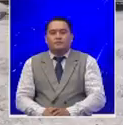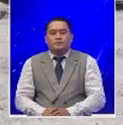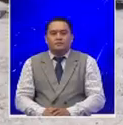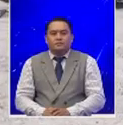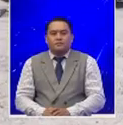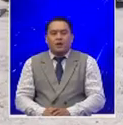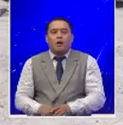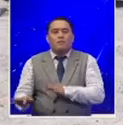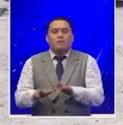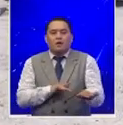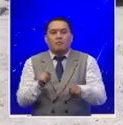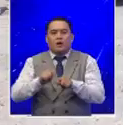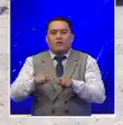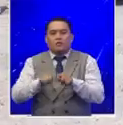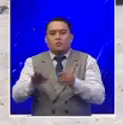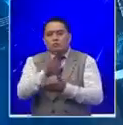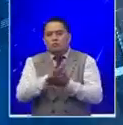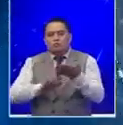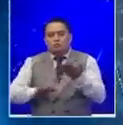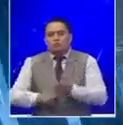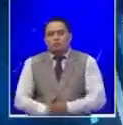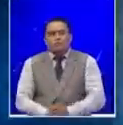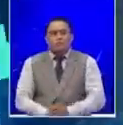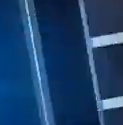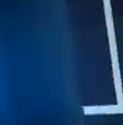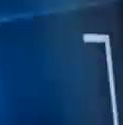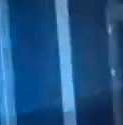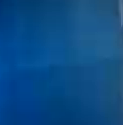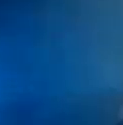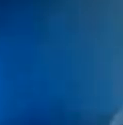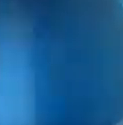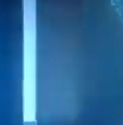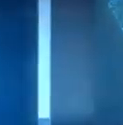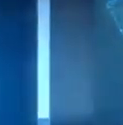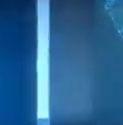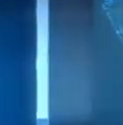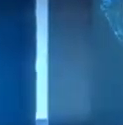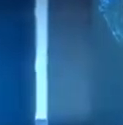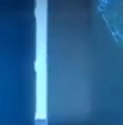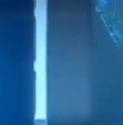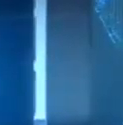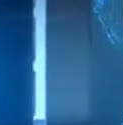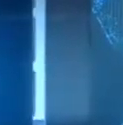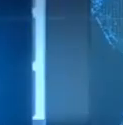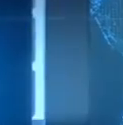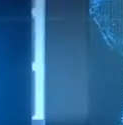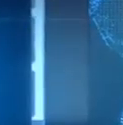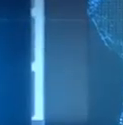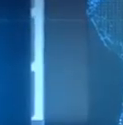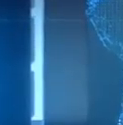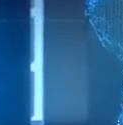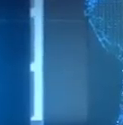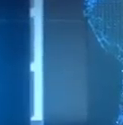группы. Рейдовые мероприятия будут продолжены. Гульмира Тимиргалиева, Айдос Калиев, телеканал ЖТСУ, Талдыкурган.